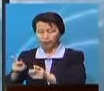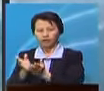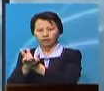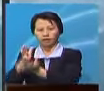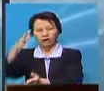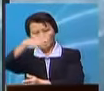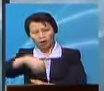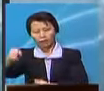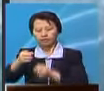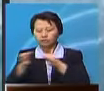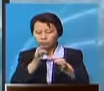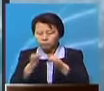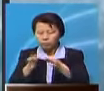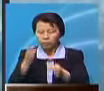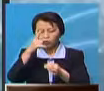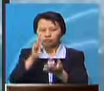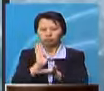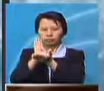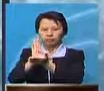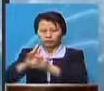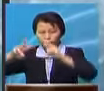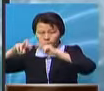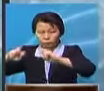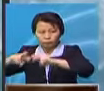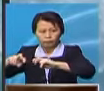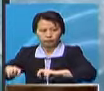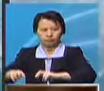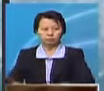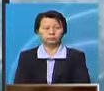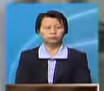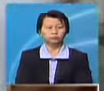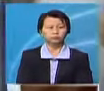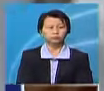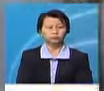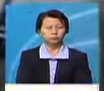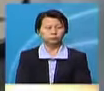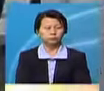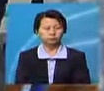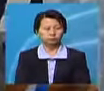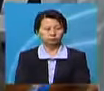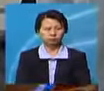maritim mengambil keterangan mereka untuk membantu siasatan.